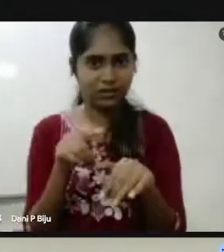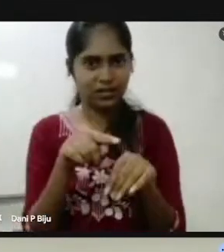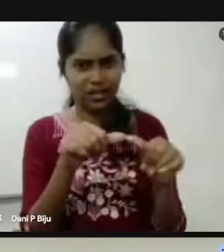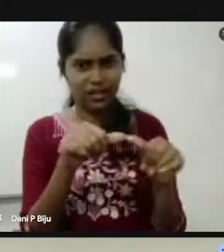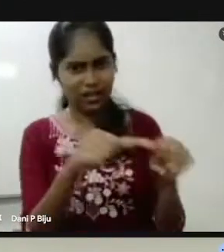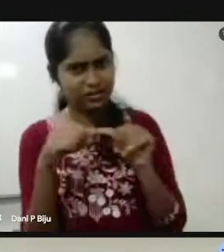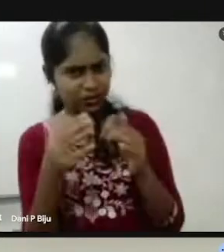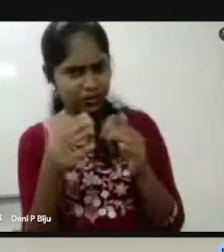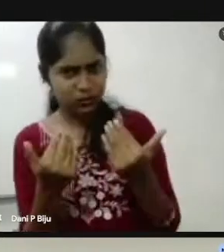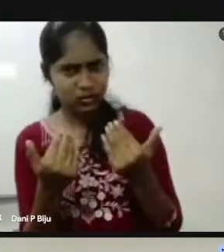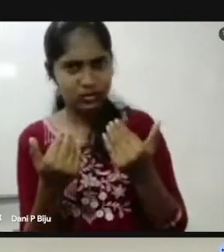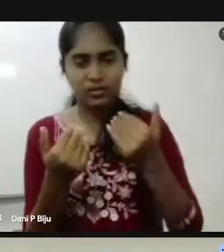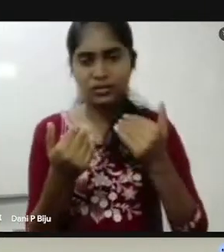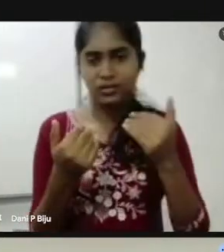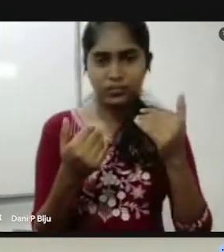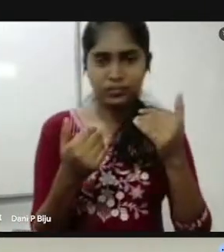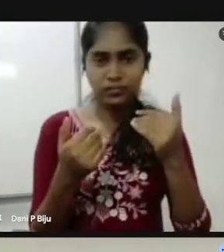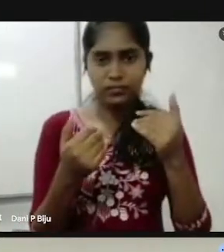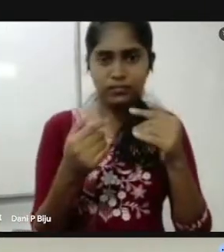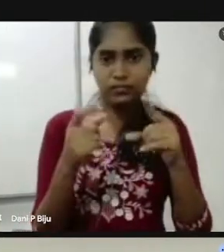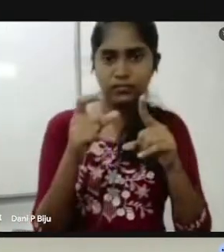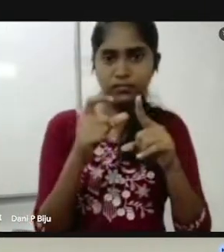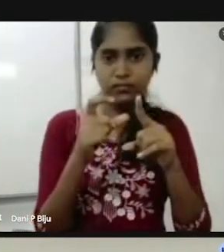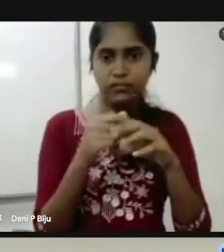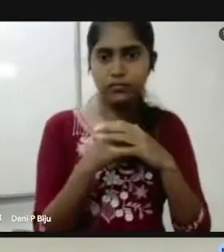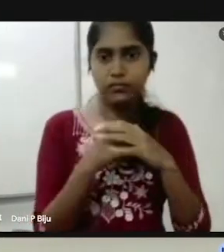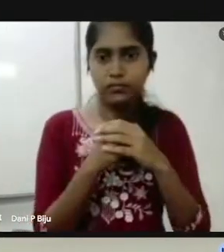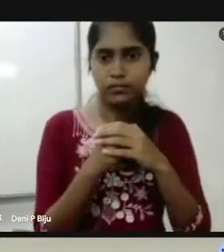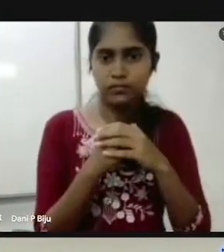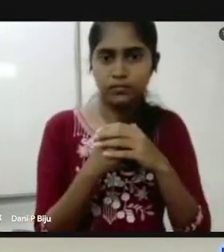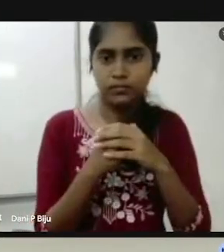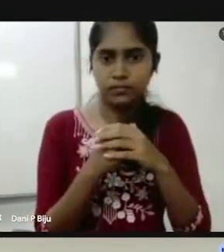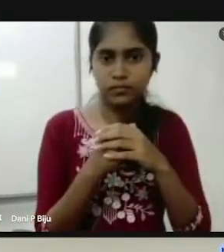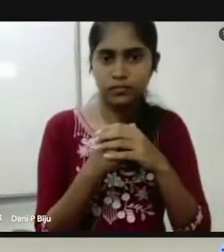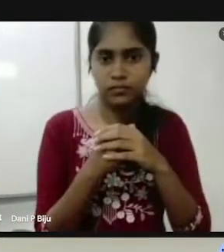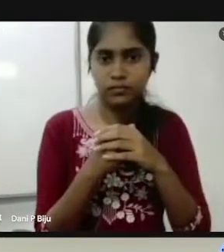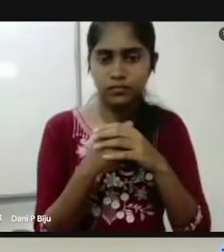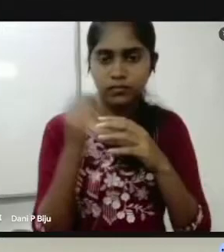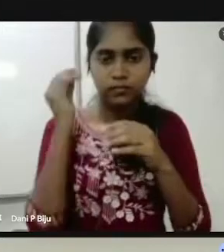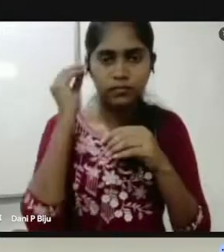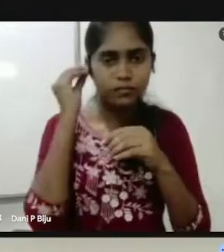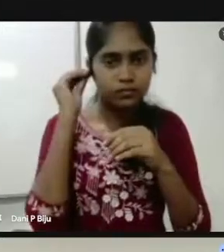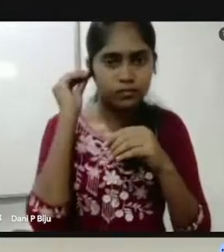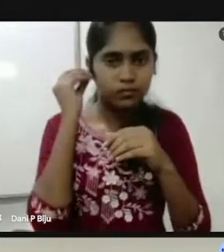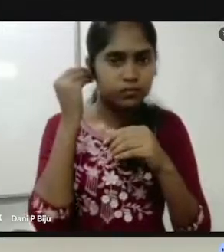സെക്കൻഡ്. ഓക്കെ. ഡിസ്ലെക്സിയ പേഴ്സൺ. എനിക്ക് ചോദ്യം ചോദിച്ചിരിക്കുന്നത്